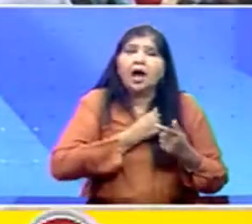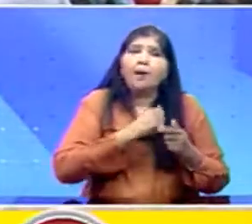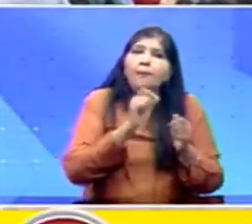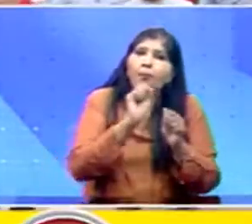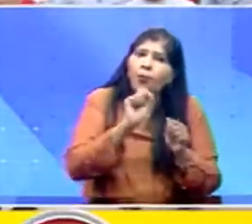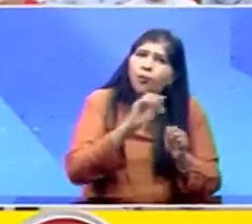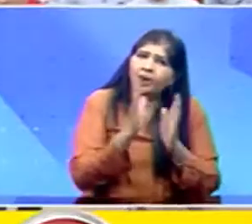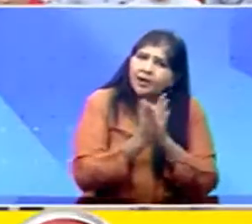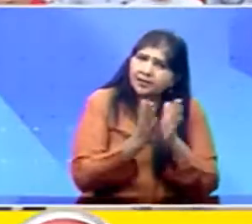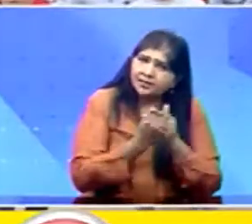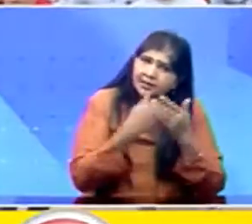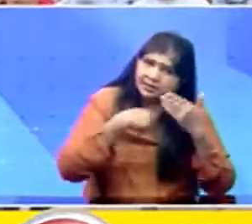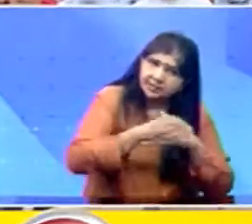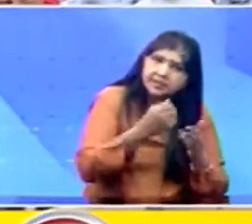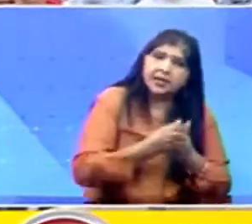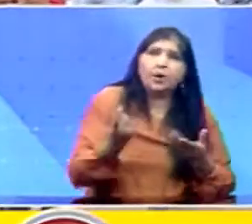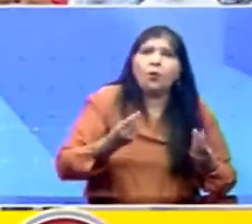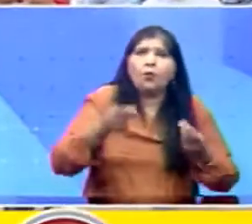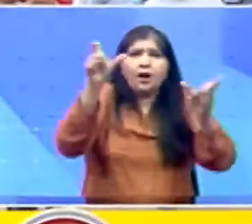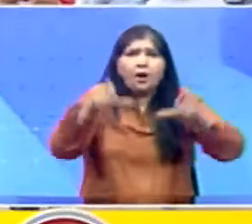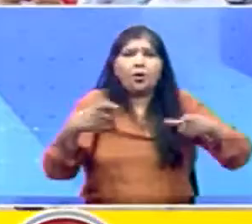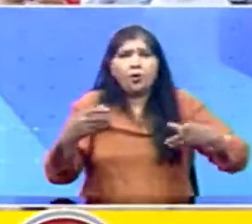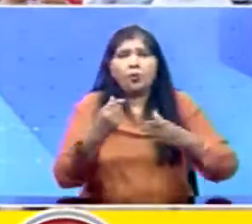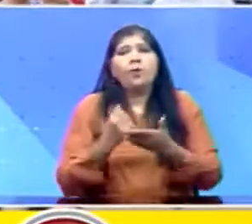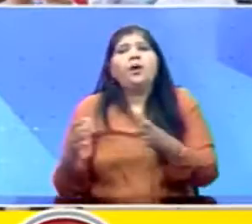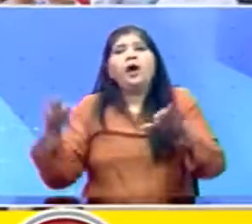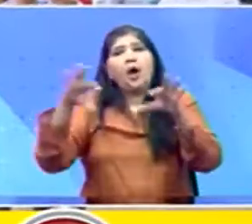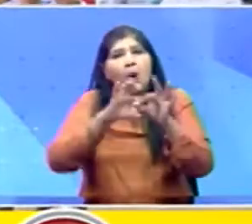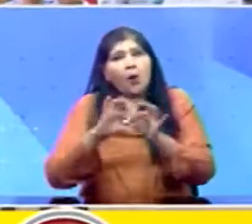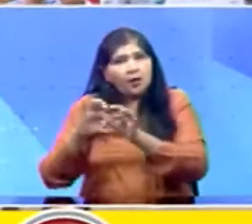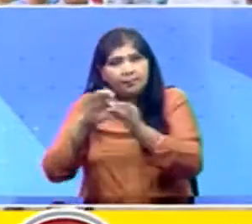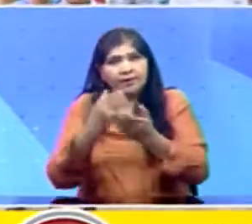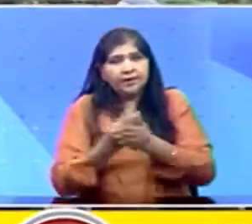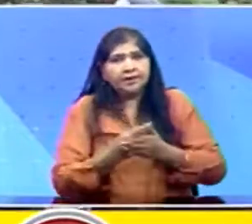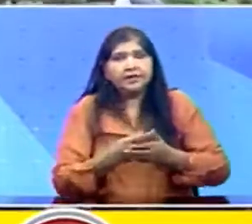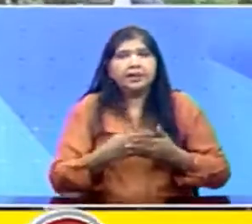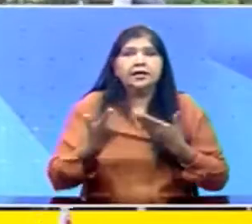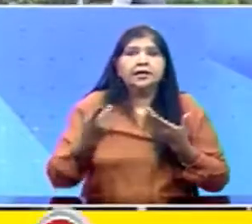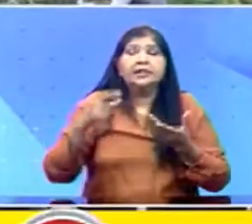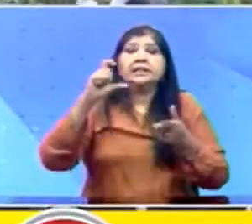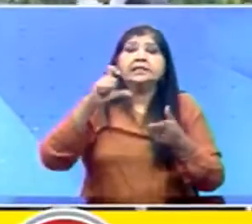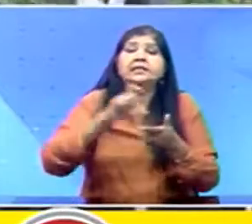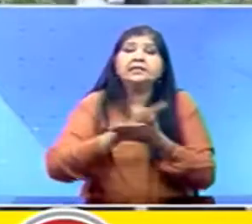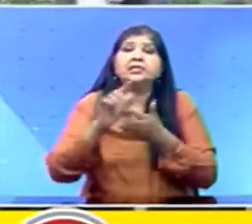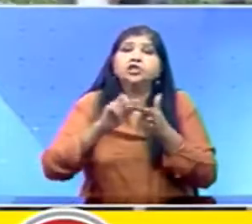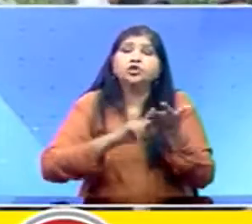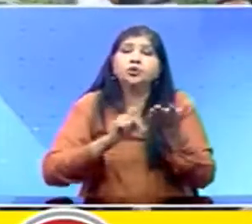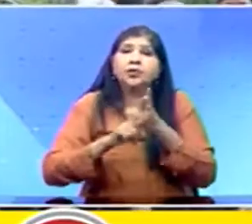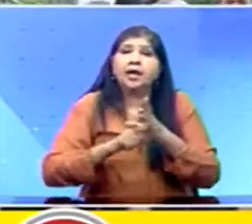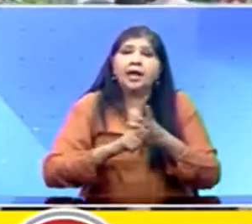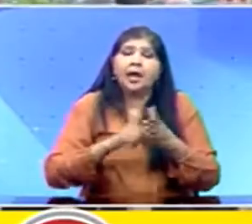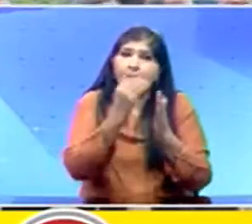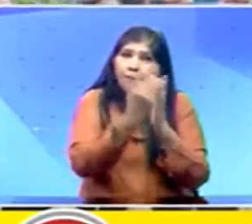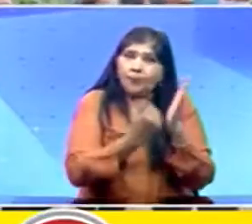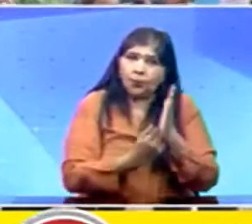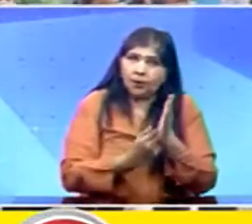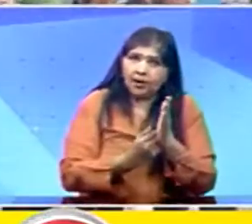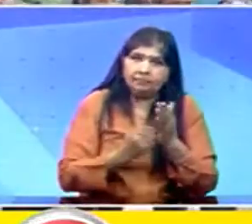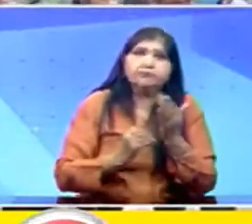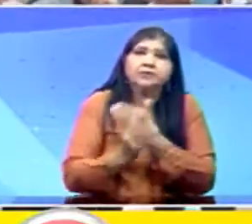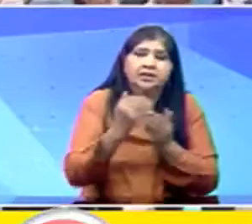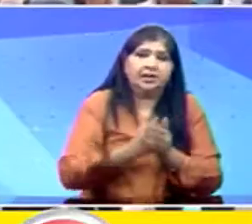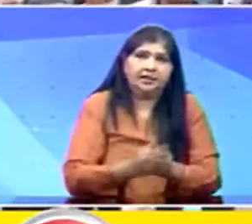संस्ताएं और स्थानिये लोग मिलकर सेव चीटे लूई एक्षन प्लान भी चला रहे